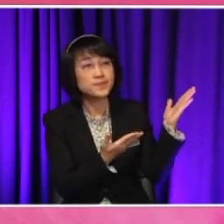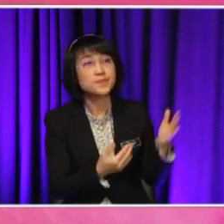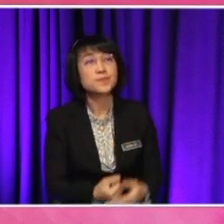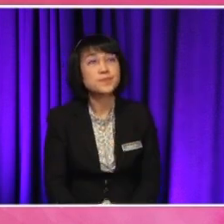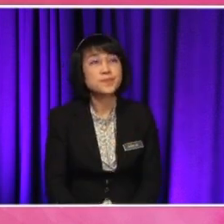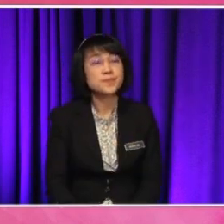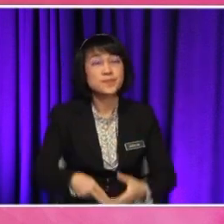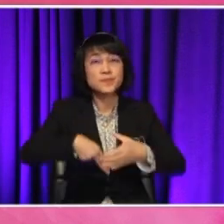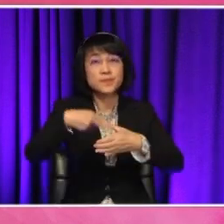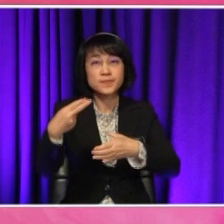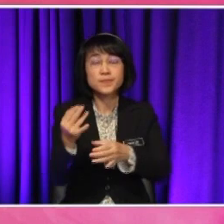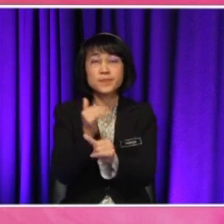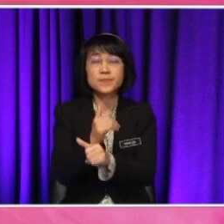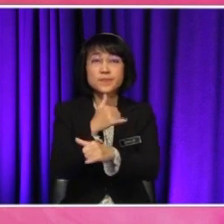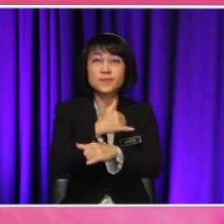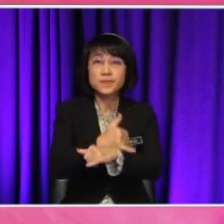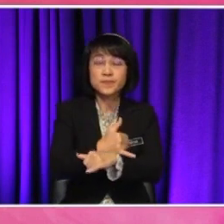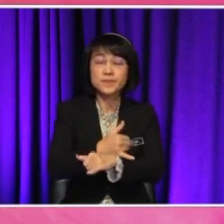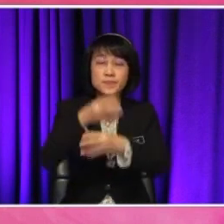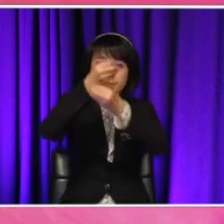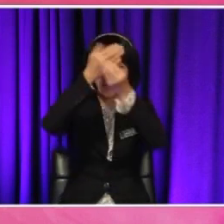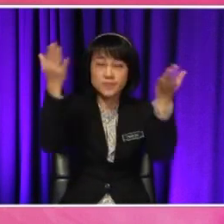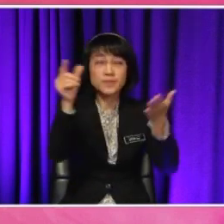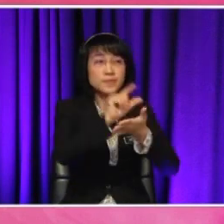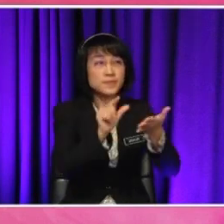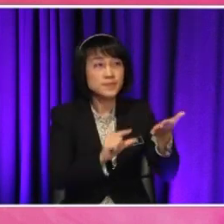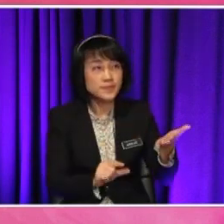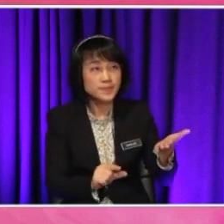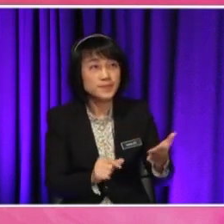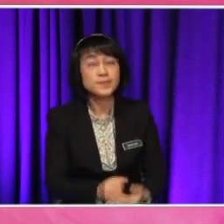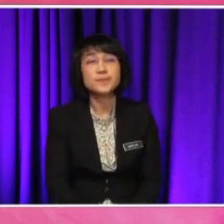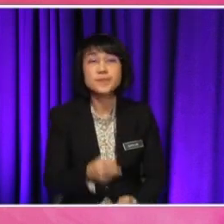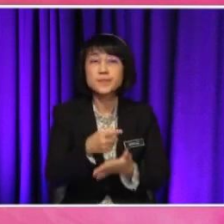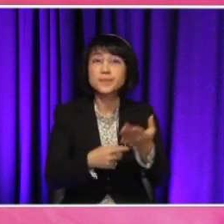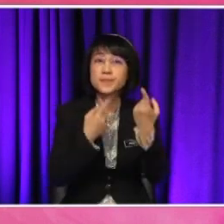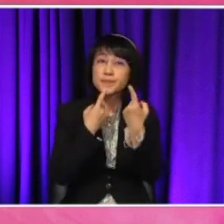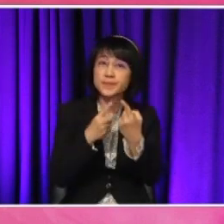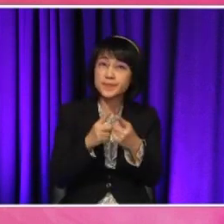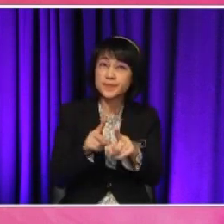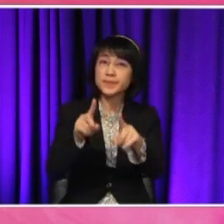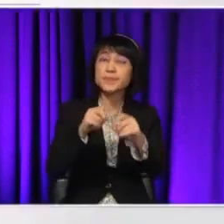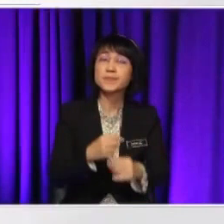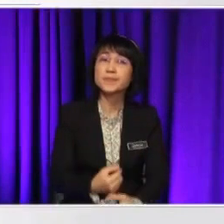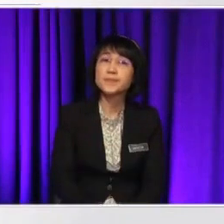karya infografik? A, B, C dan D. Apakah jawapannya? Baiklah. Siapa nak jawab? Farid.